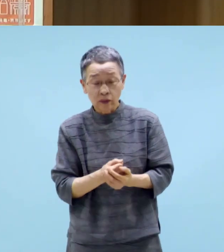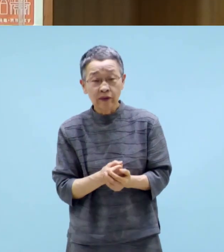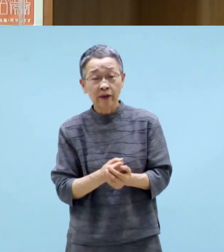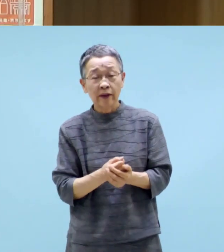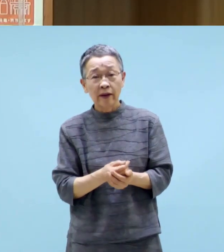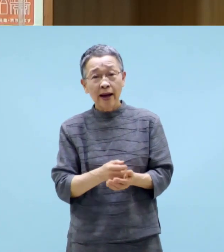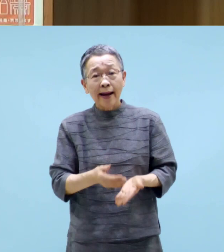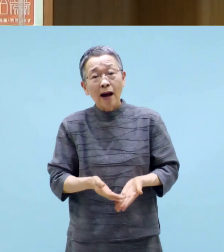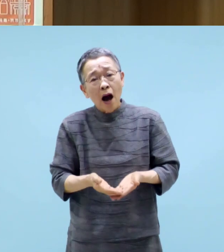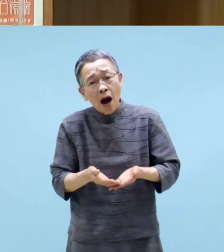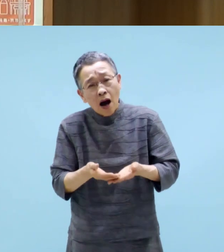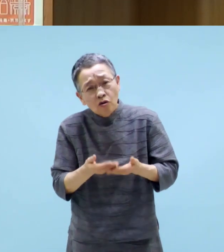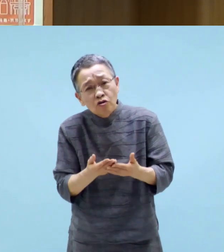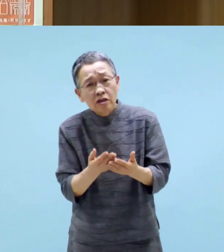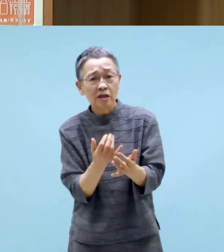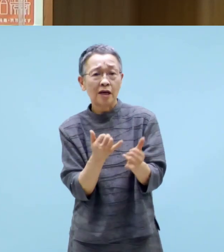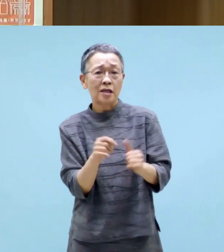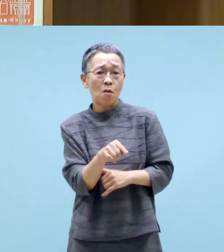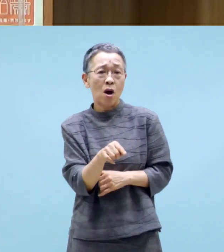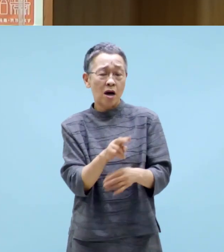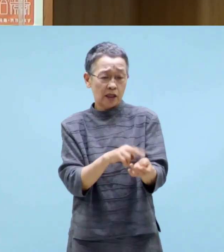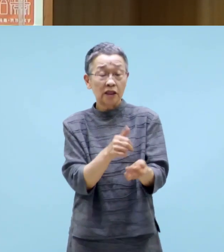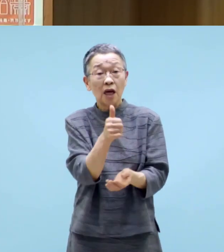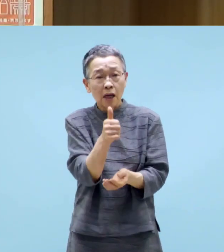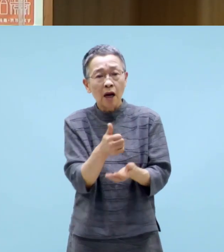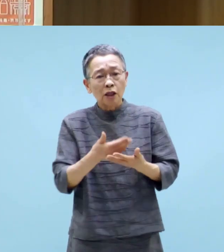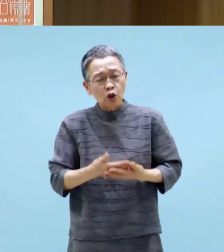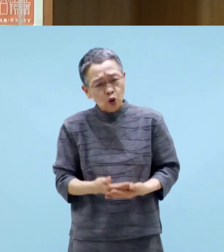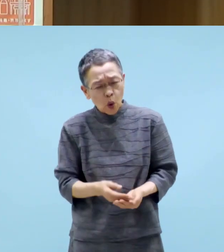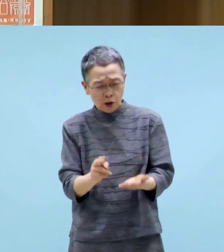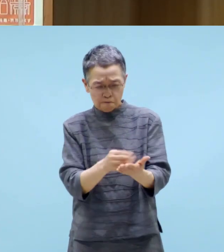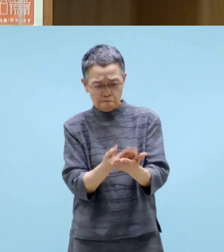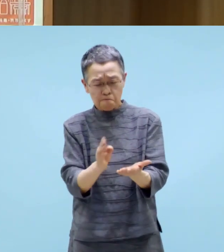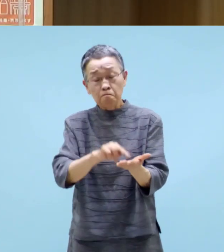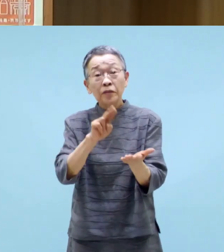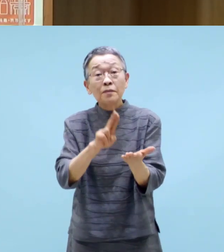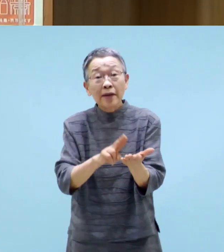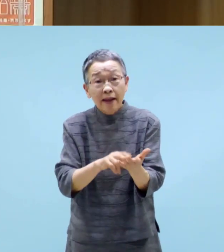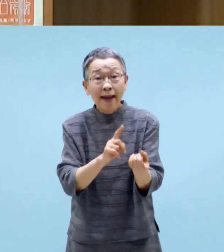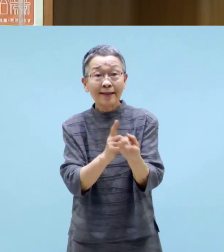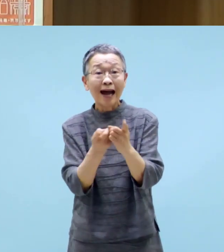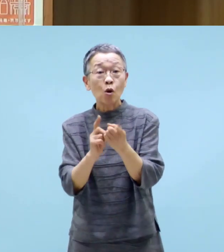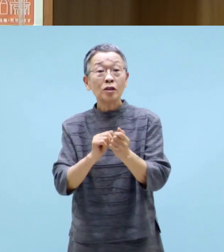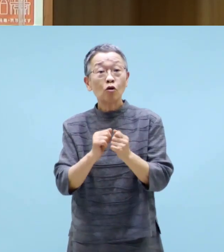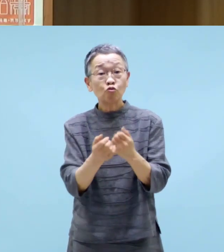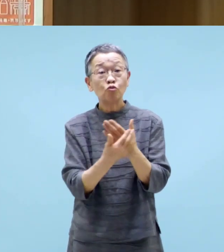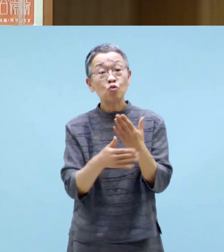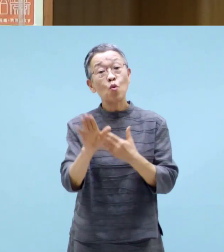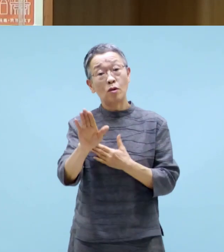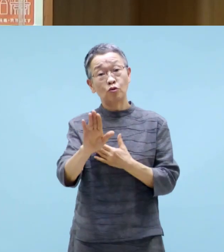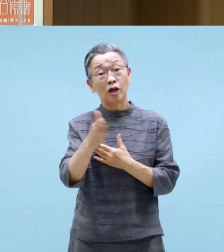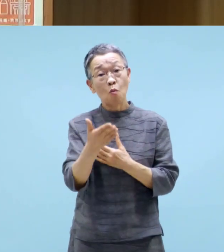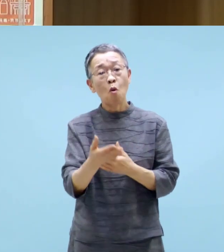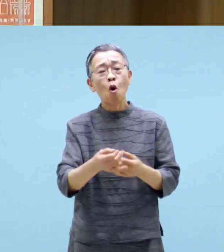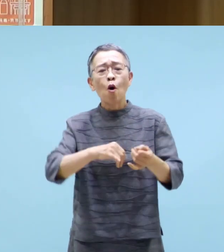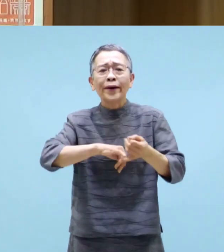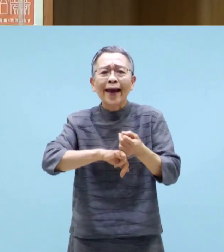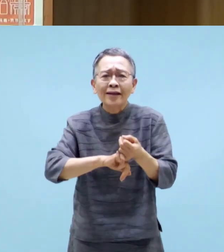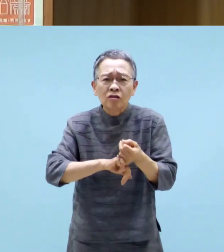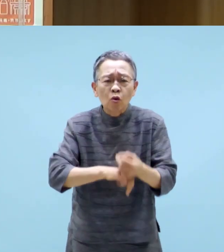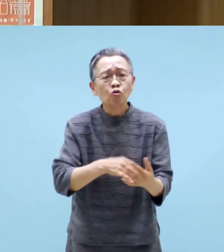な方などについて医師が慎重に判断した上で対応している事例はありますが、ただ原則入院だということ